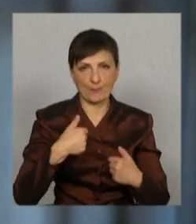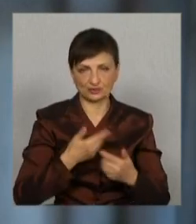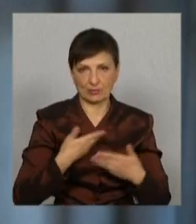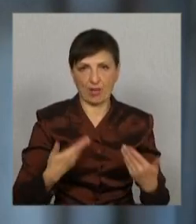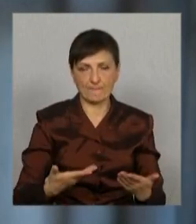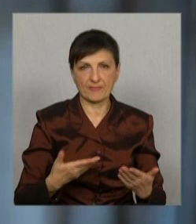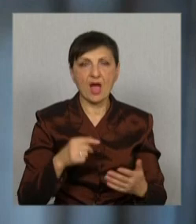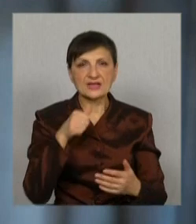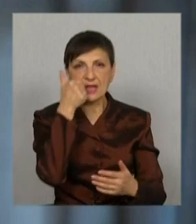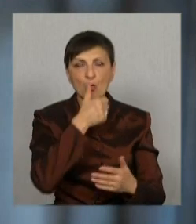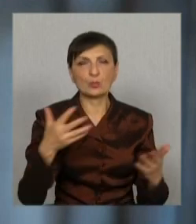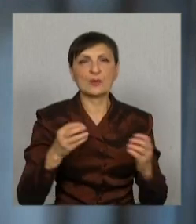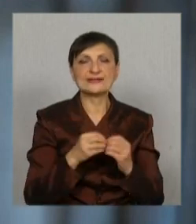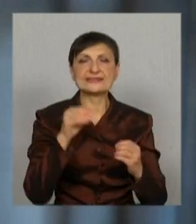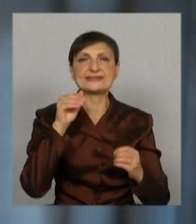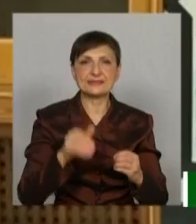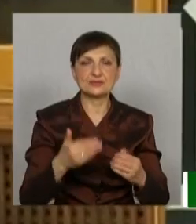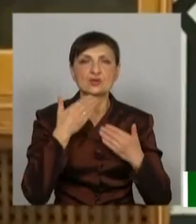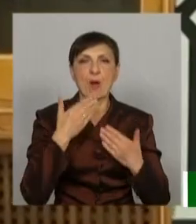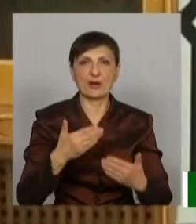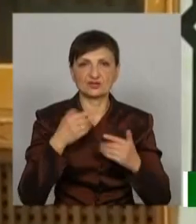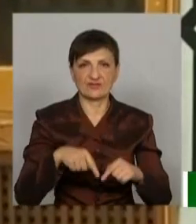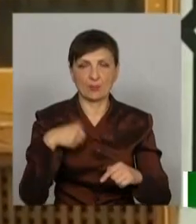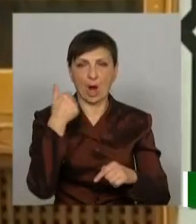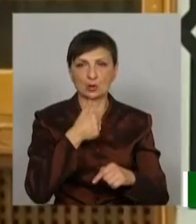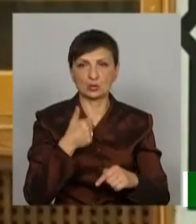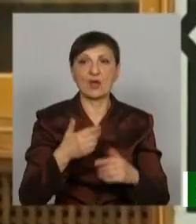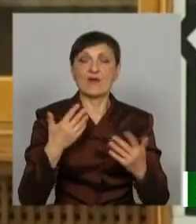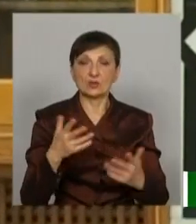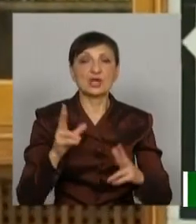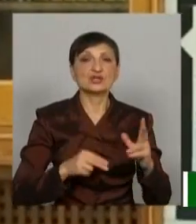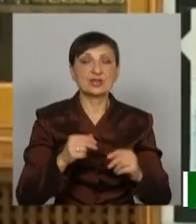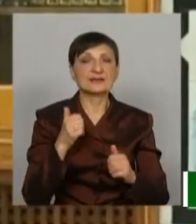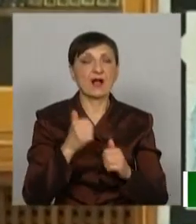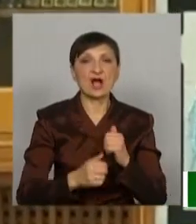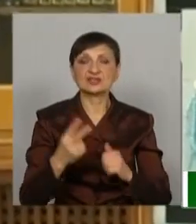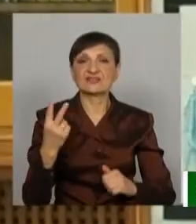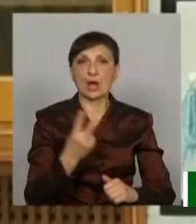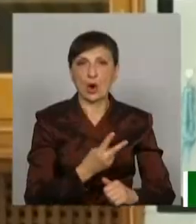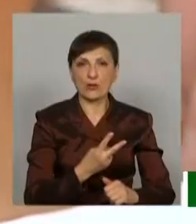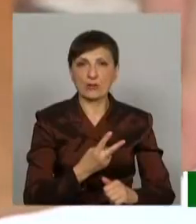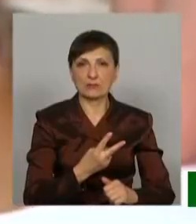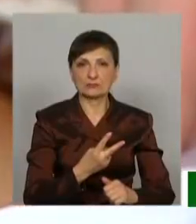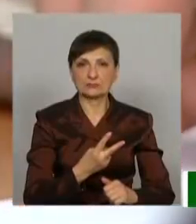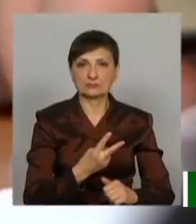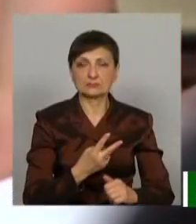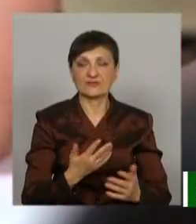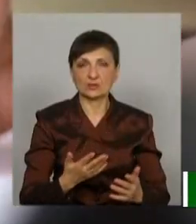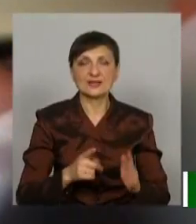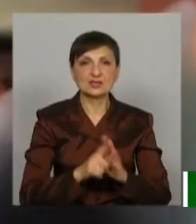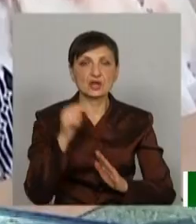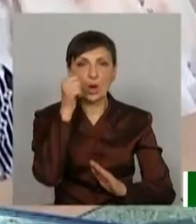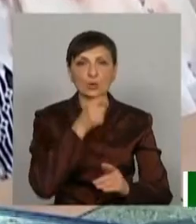более десяти тысяч обращений уже была в этом году и вот считаетесь укажем второй нюанс конкорде 2 сначала года в управлении